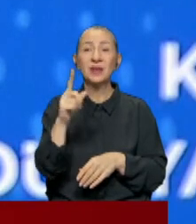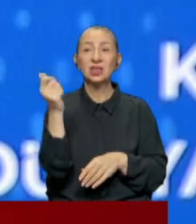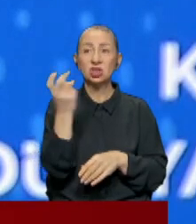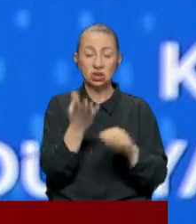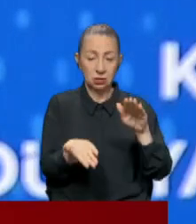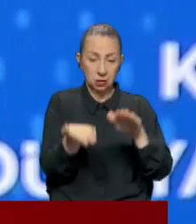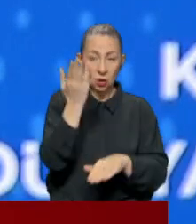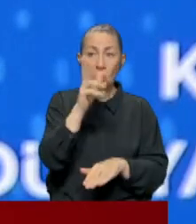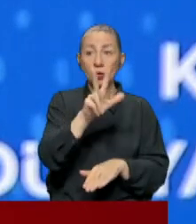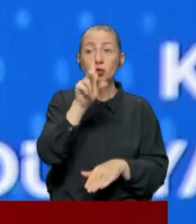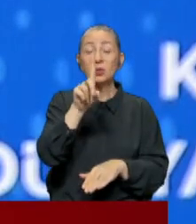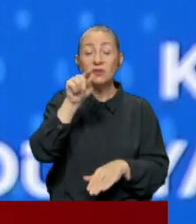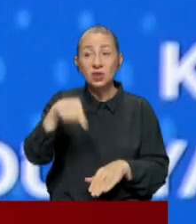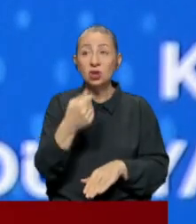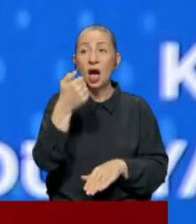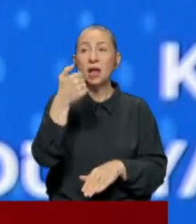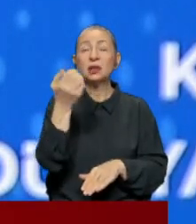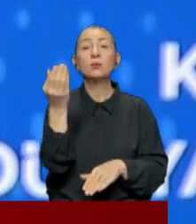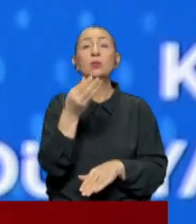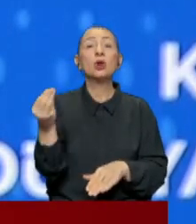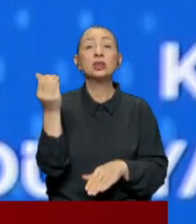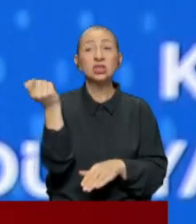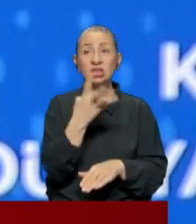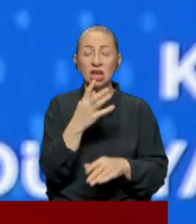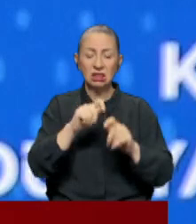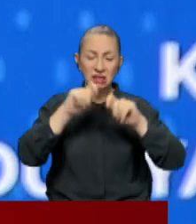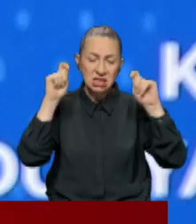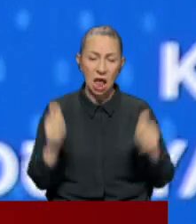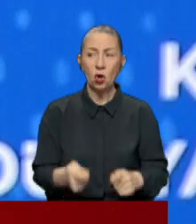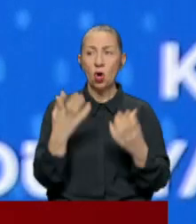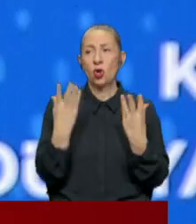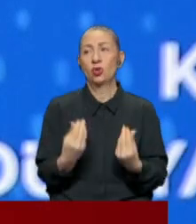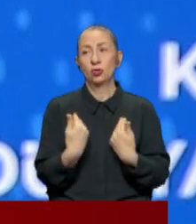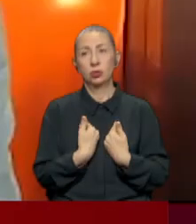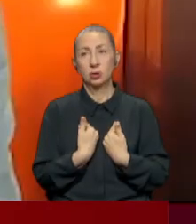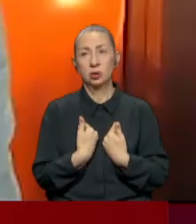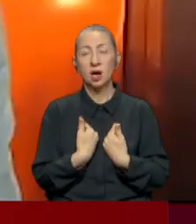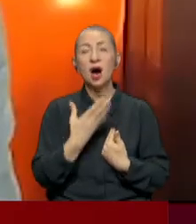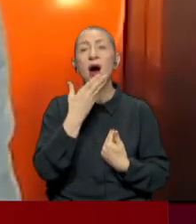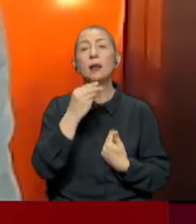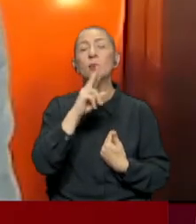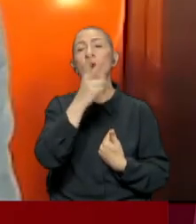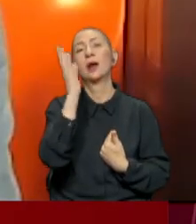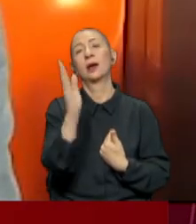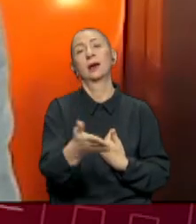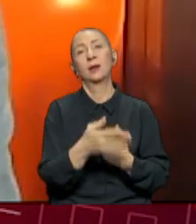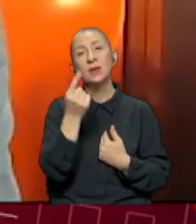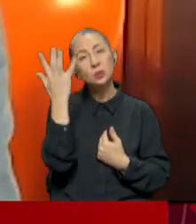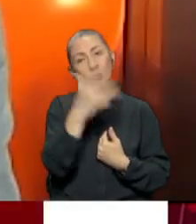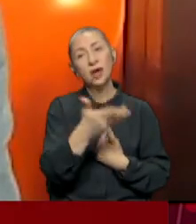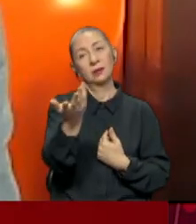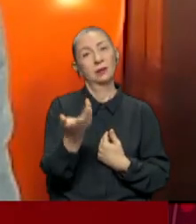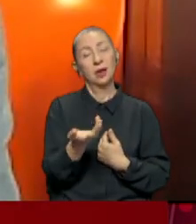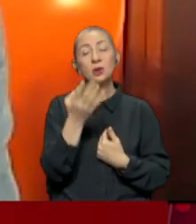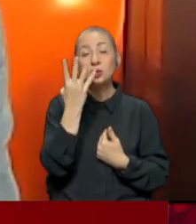kişi artarak 31,6 milyon kişiyle tarihi zirvesine ulaşmıştır. Ayıptır, günahtır. İnsanda biraz utanma